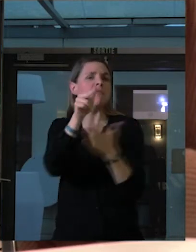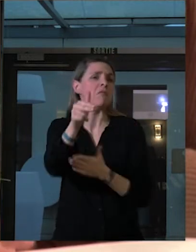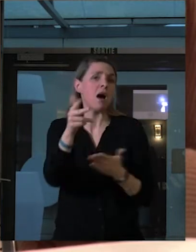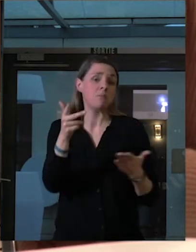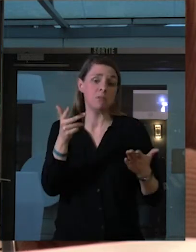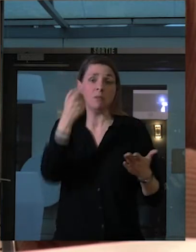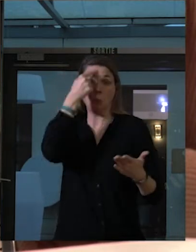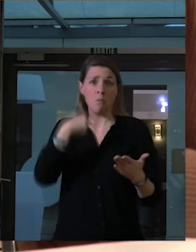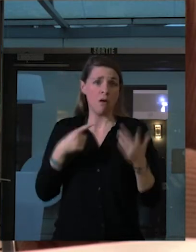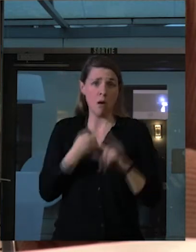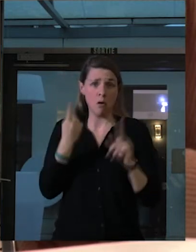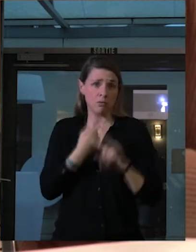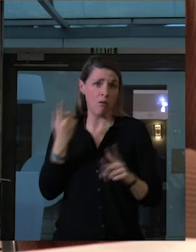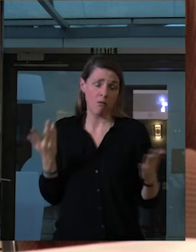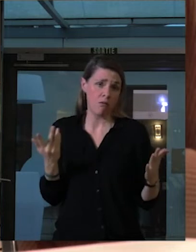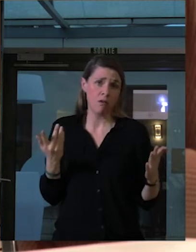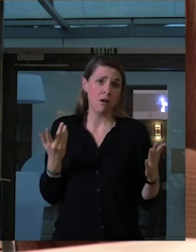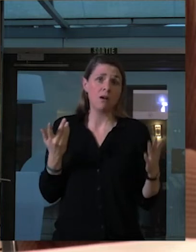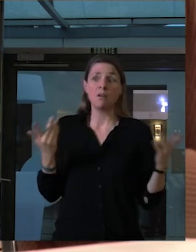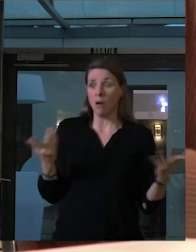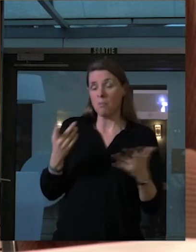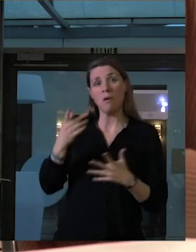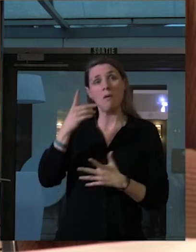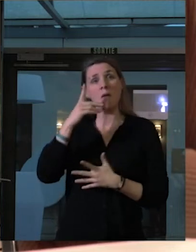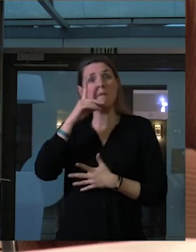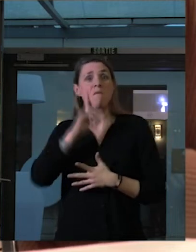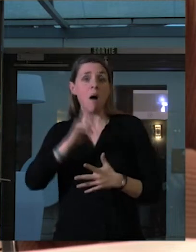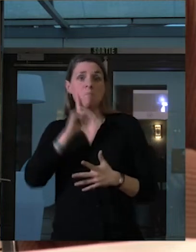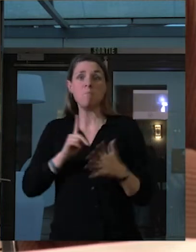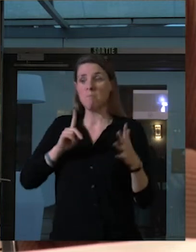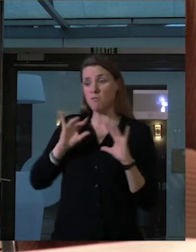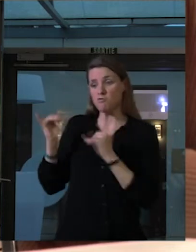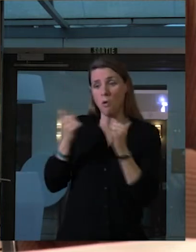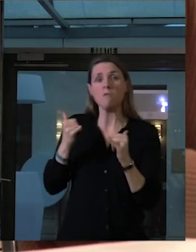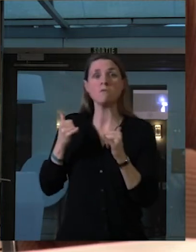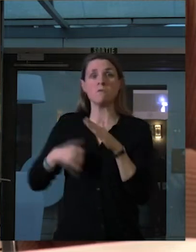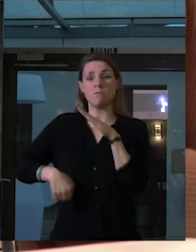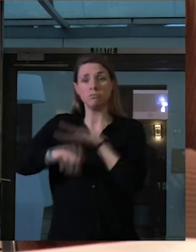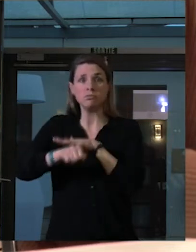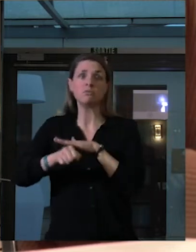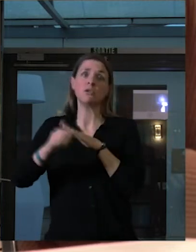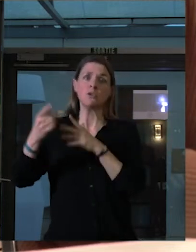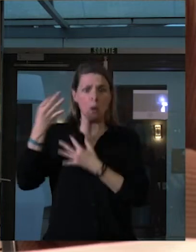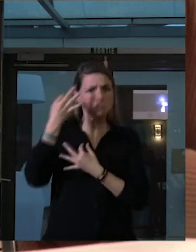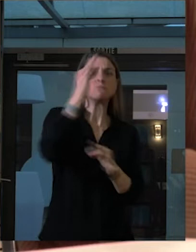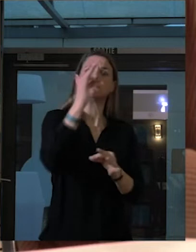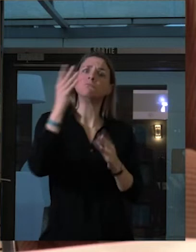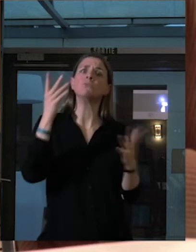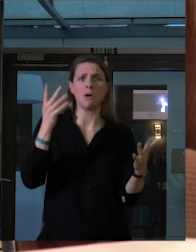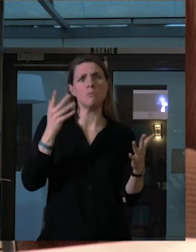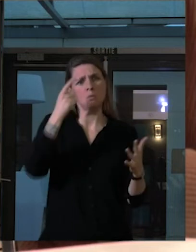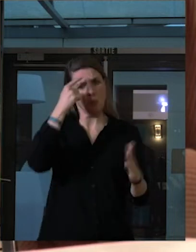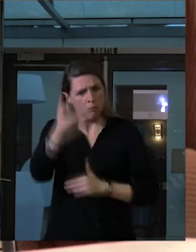c'est aussi pour ça que je suis là, je pense que c'est important que les actrices du football à l'heure actuelle se manifestent et fassent avancer les choses pour